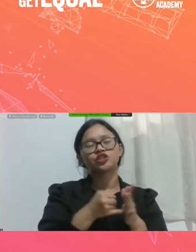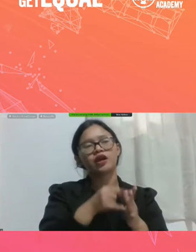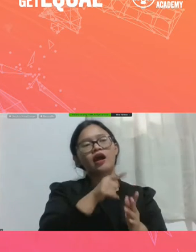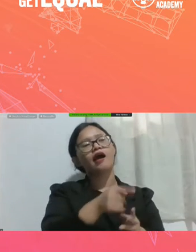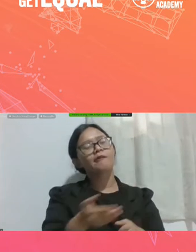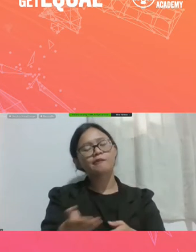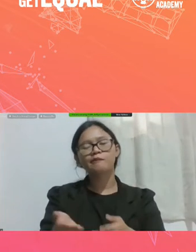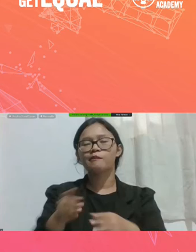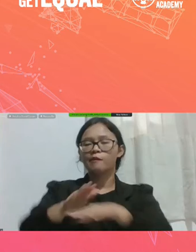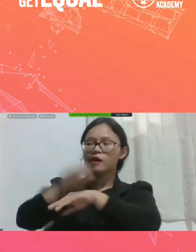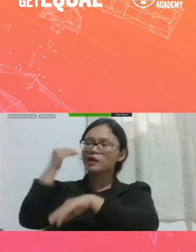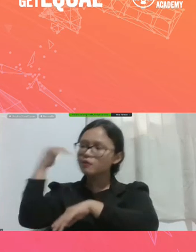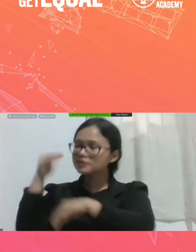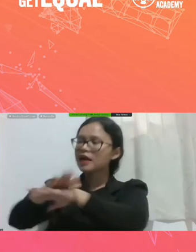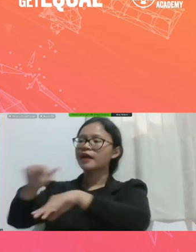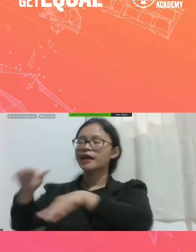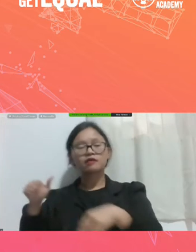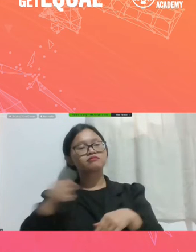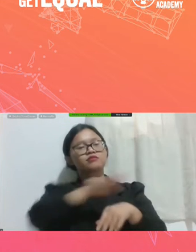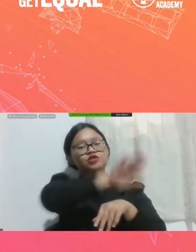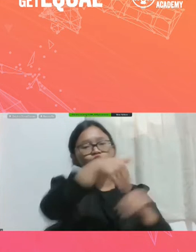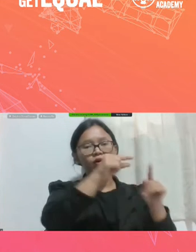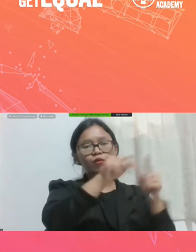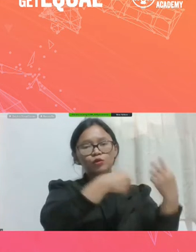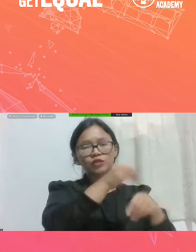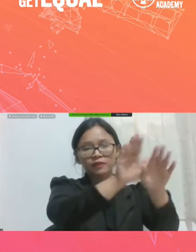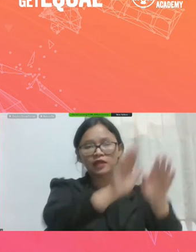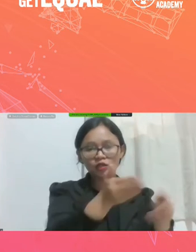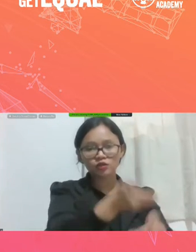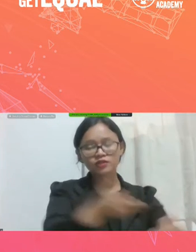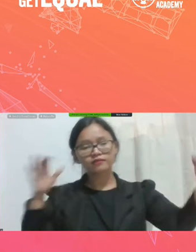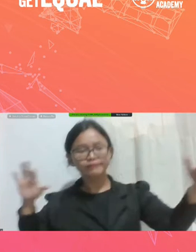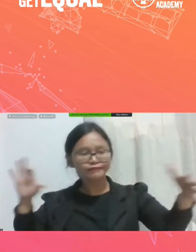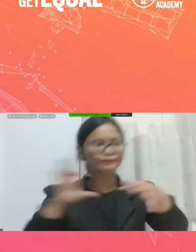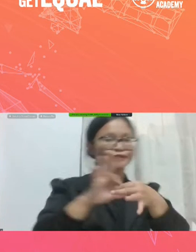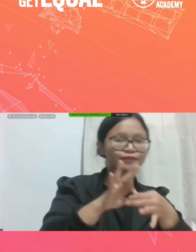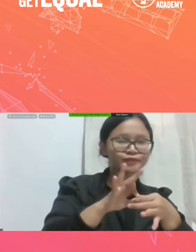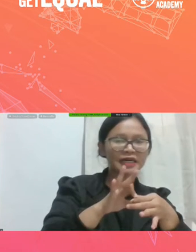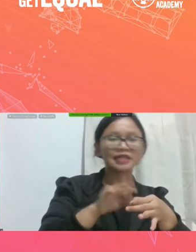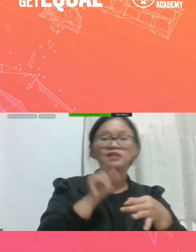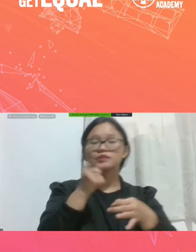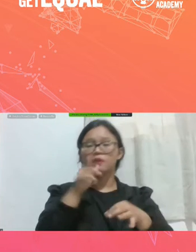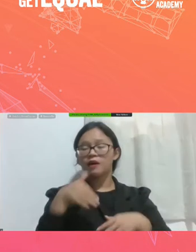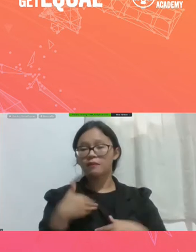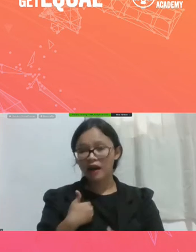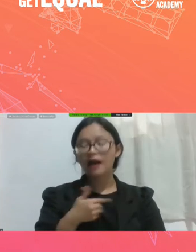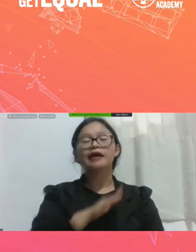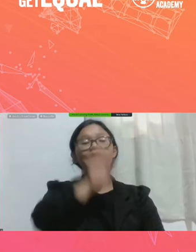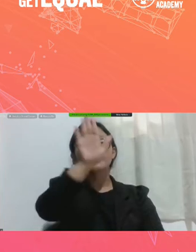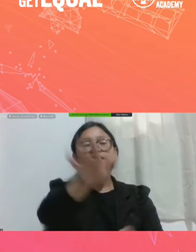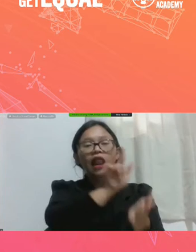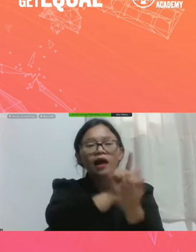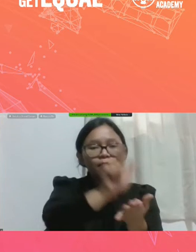bekerja bersama anak dan kaum muda untuk memperkuat dan membuat mekanisme pelaporannya lebih efektif agar pelakunya benar-benar dijerat